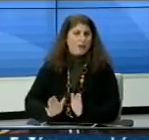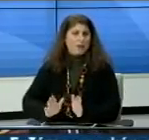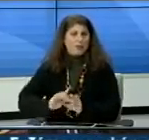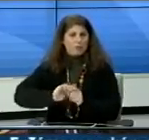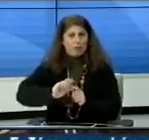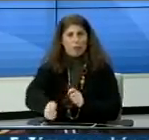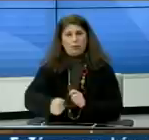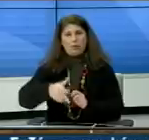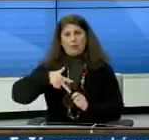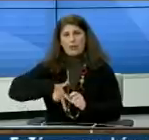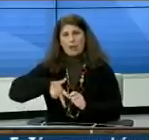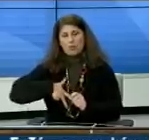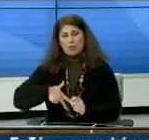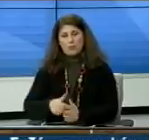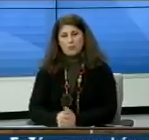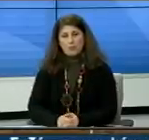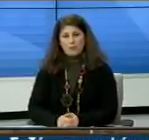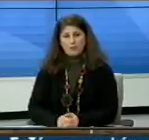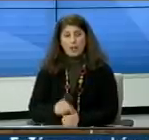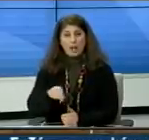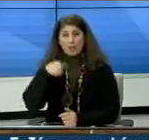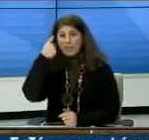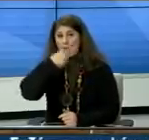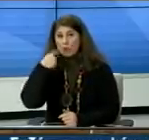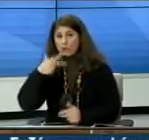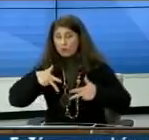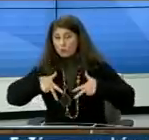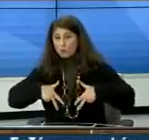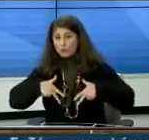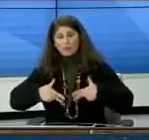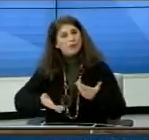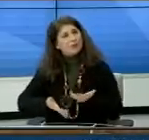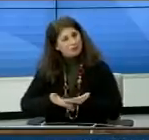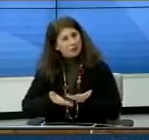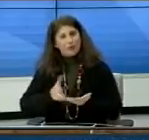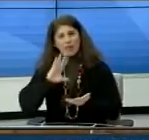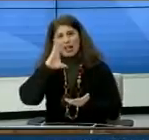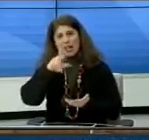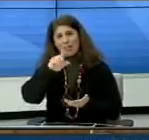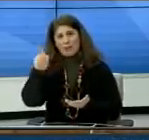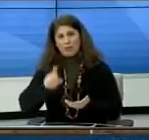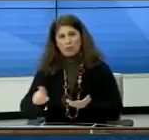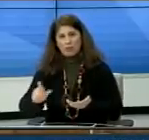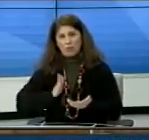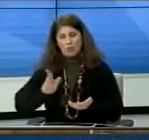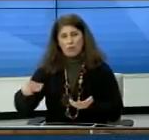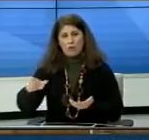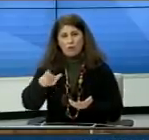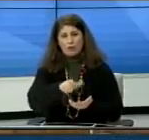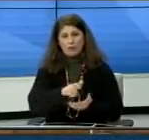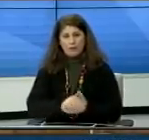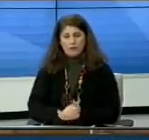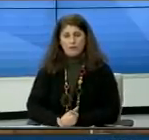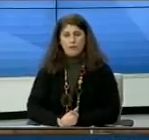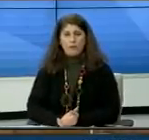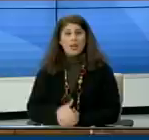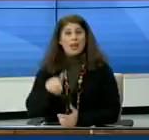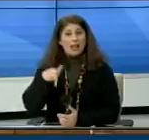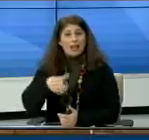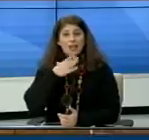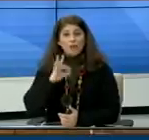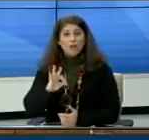Πρόκειται για όψεις ενός κράτους που διευκολύνει την καθημερινότητα του πολίτη. Και γι' αυτό και